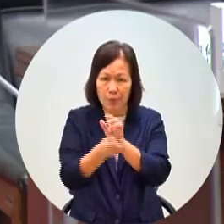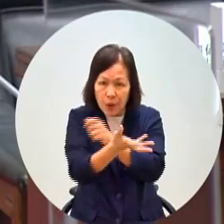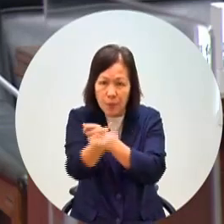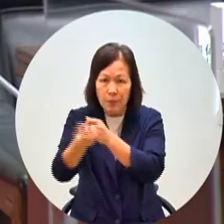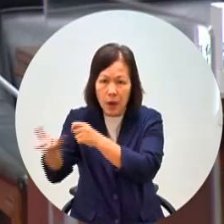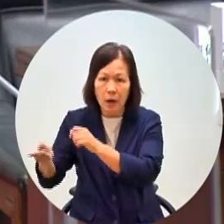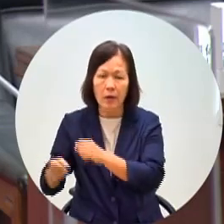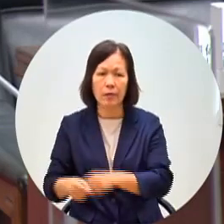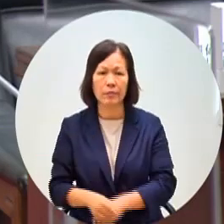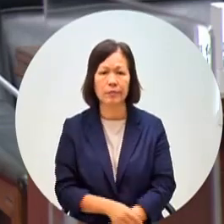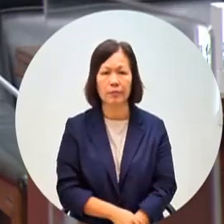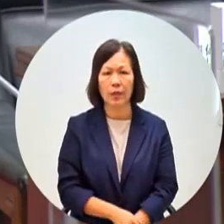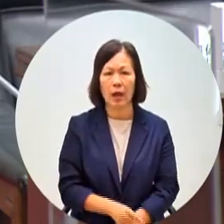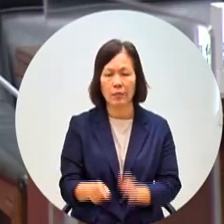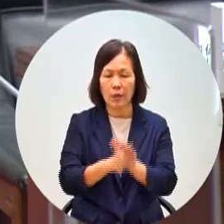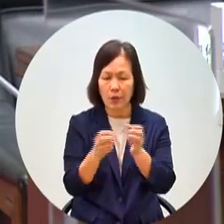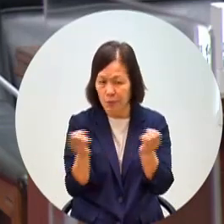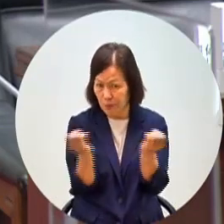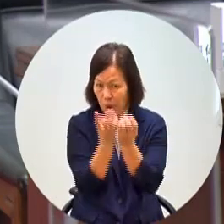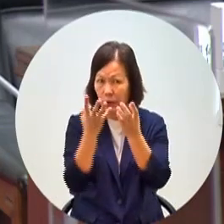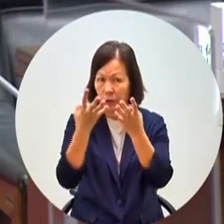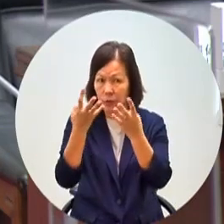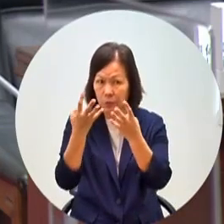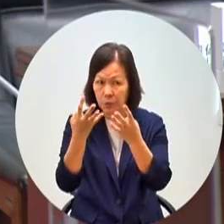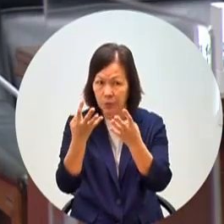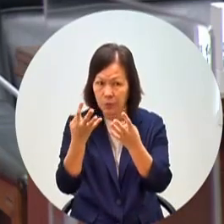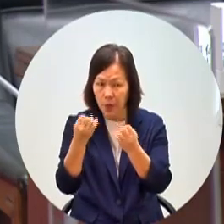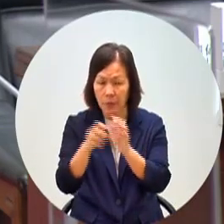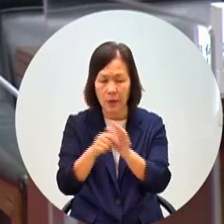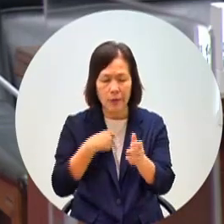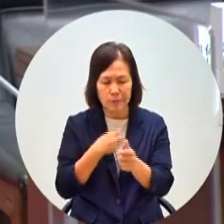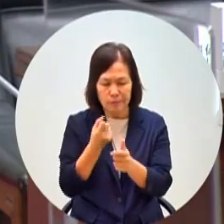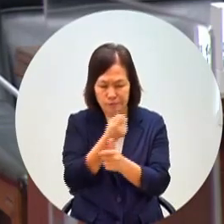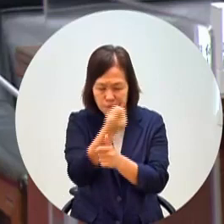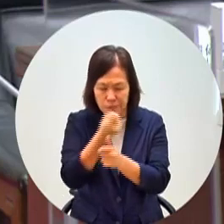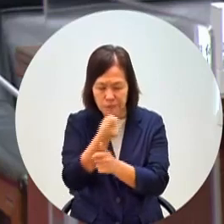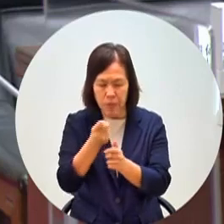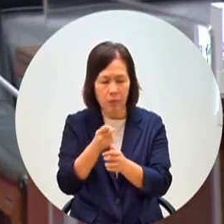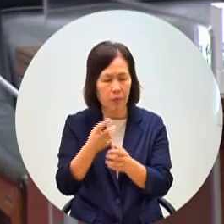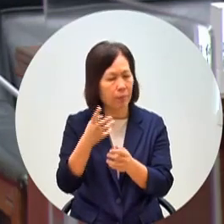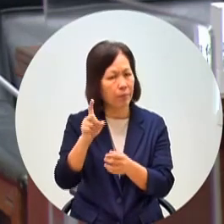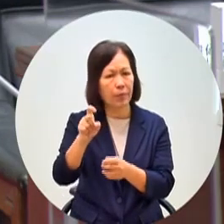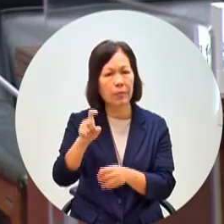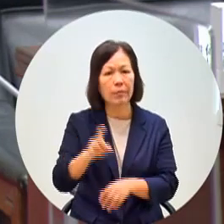数跟暴击率我们都很难去掌握。